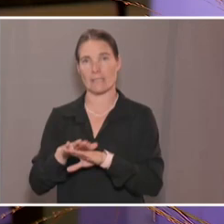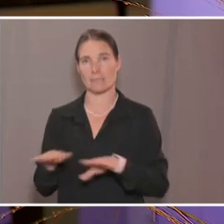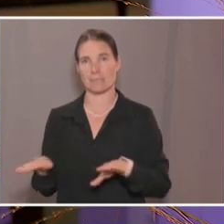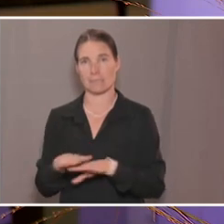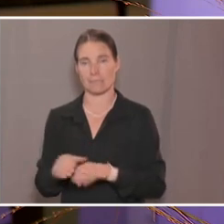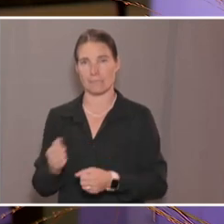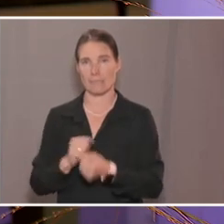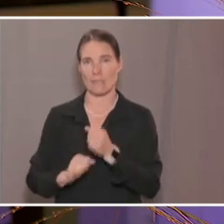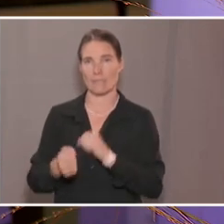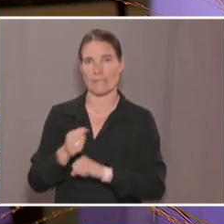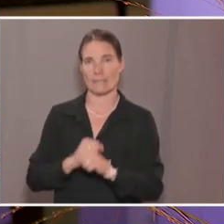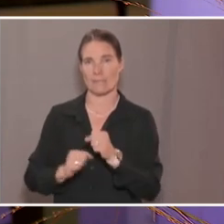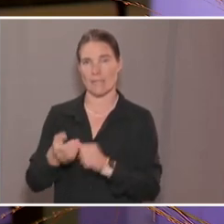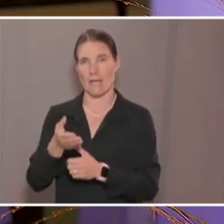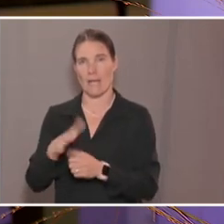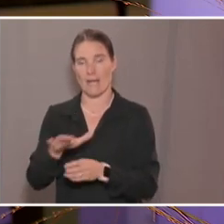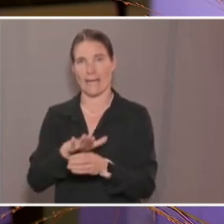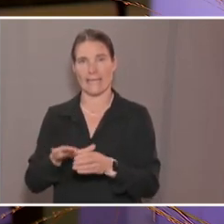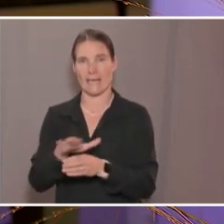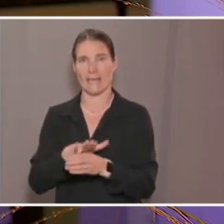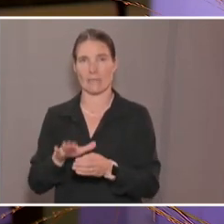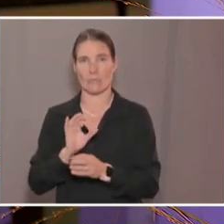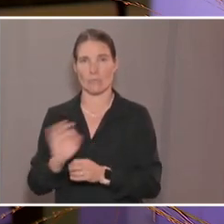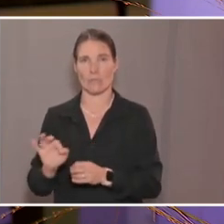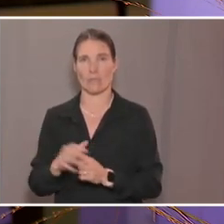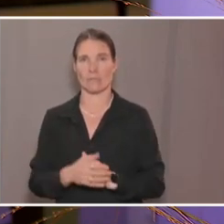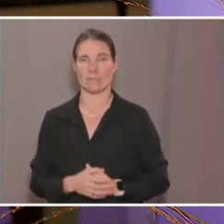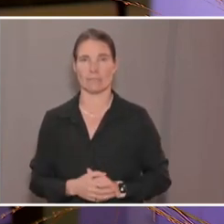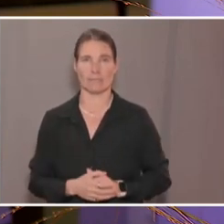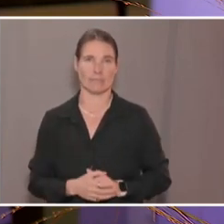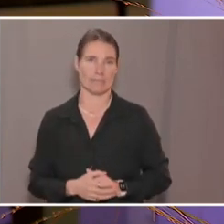flexible Nutzungseinheit für Tagungen,